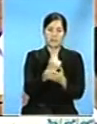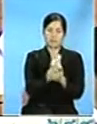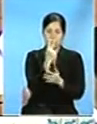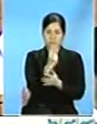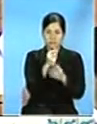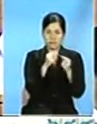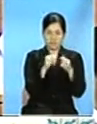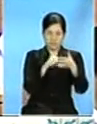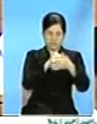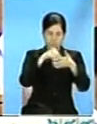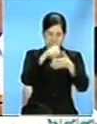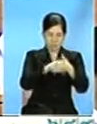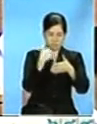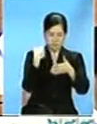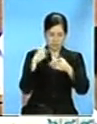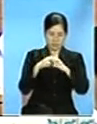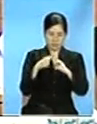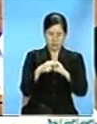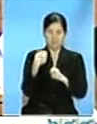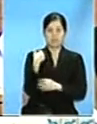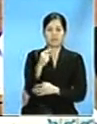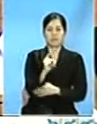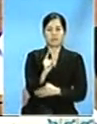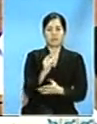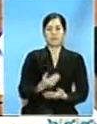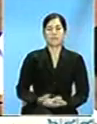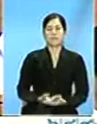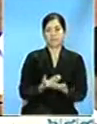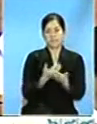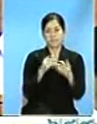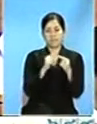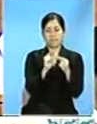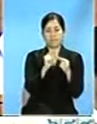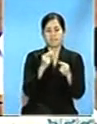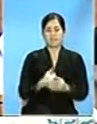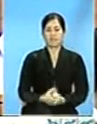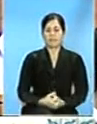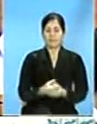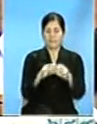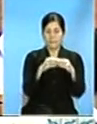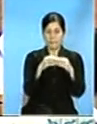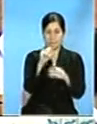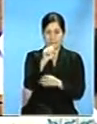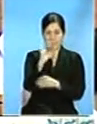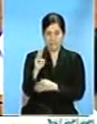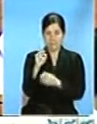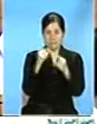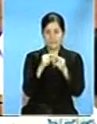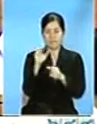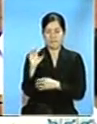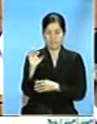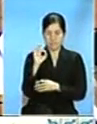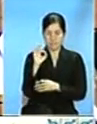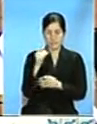ลือกตั้งนี้หนักหนาเจ็บปวดแค่ไหนนะครับดังนั้นการที่สวจากการสรรหามาถอดถ